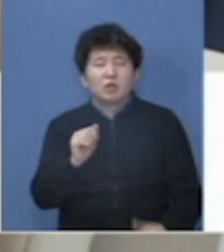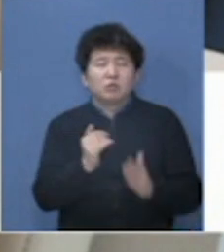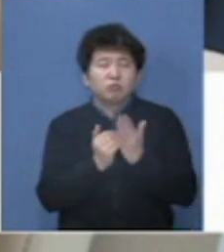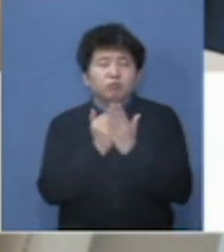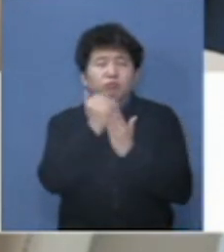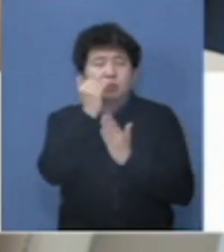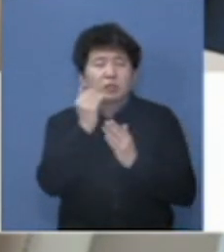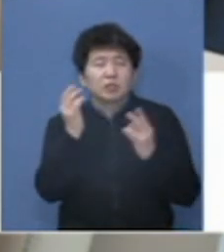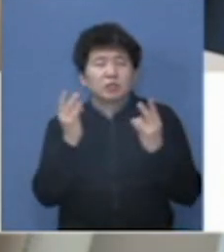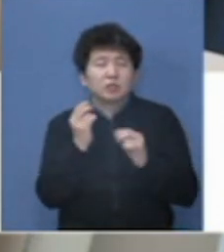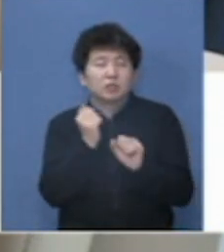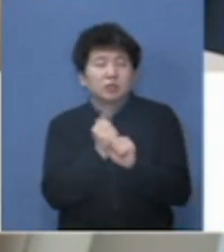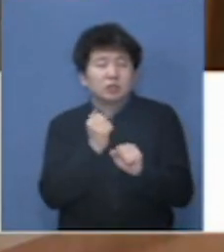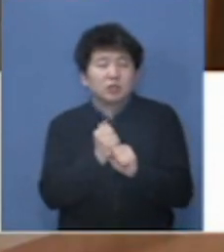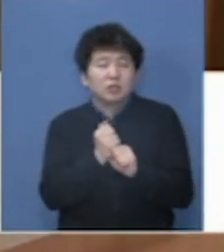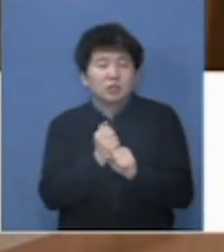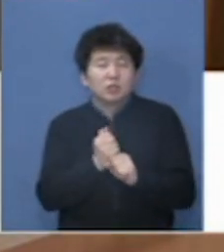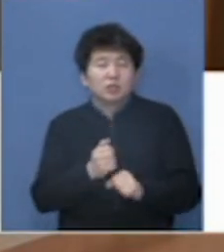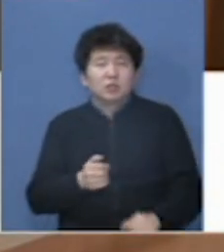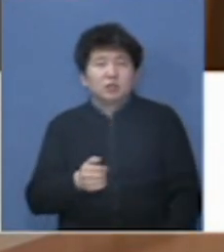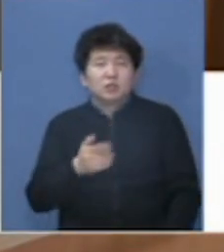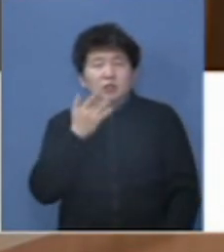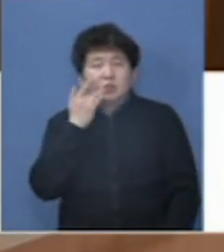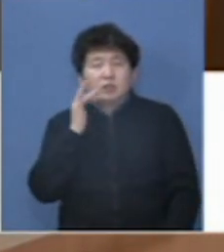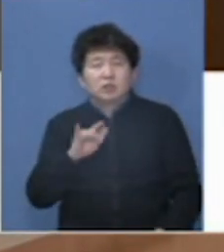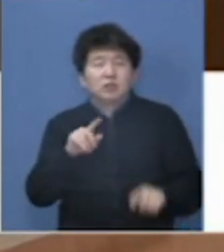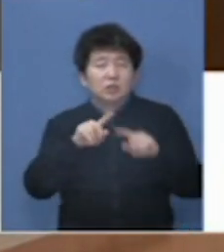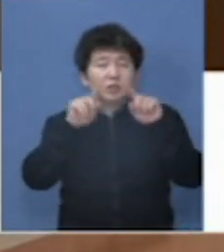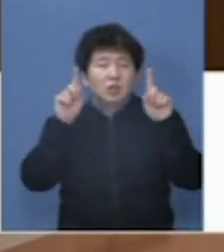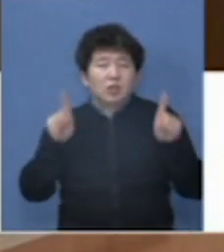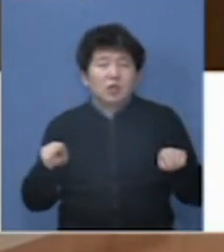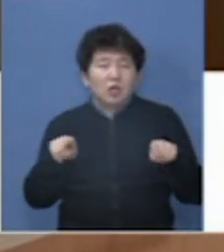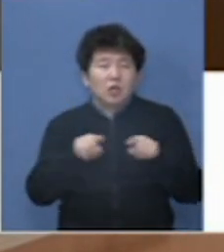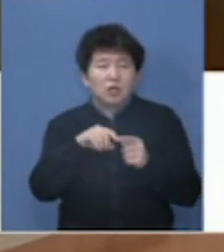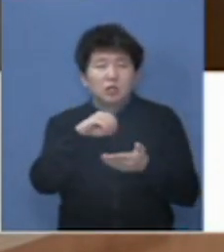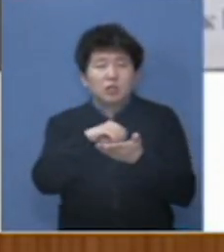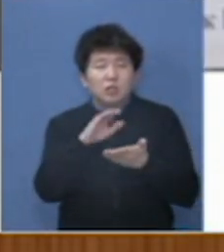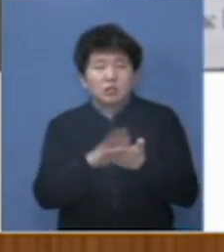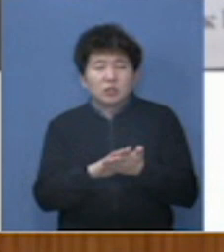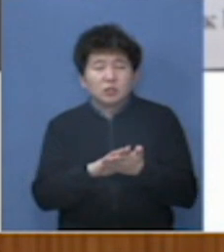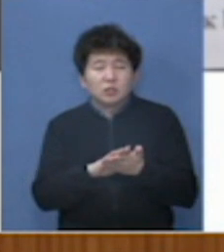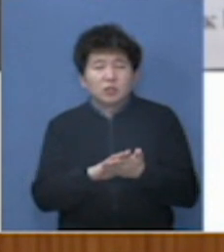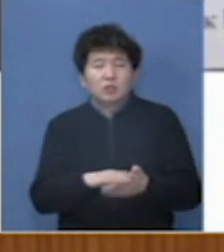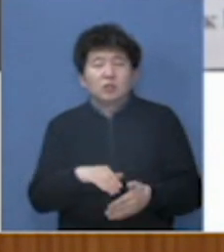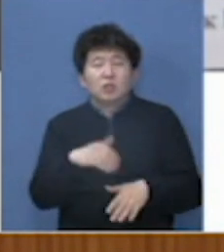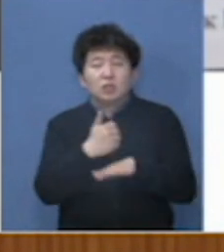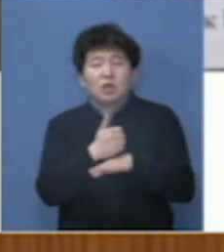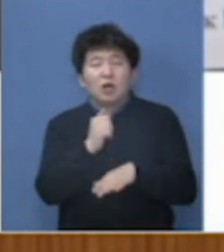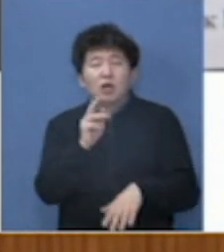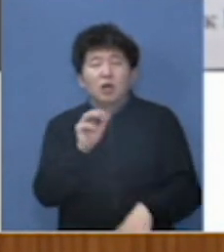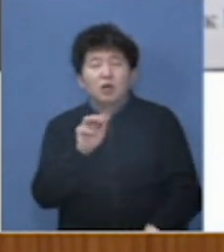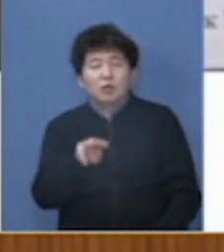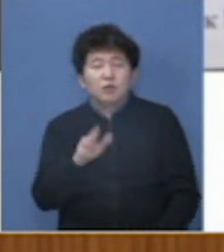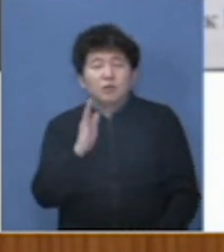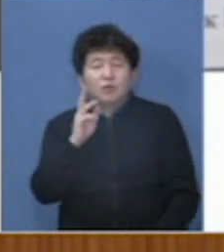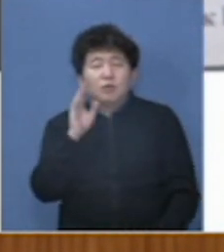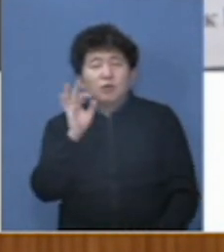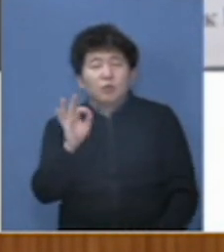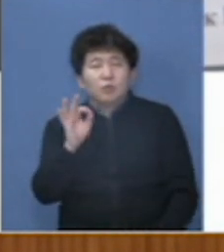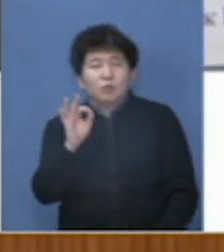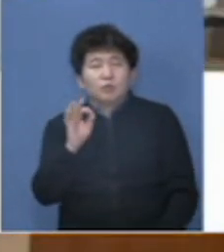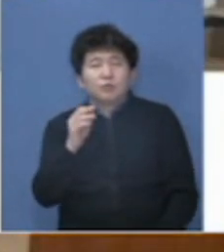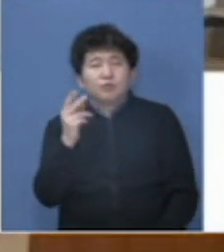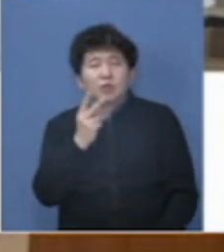паводкоопасным районам постоянно обновляется на карте рисков. Кроме того, по словам Ермека Кушербаева, в Восточно-Казахстанской области